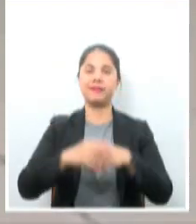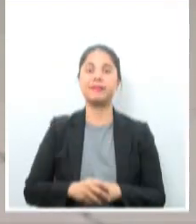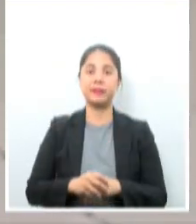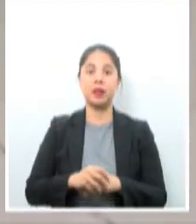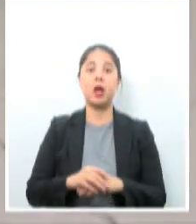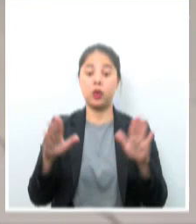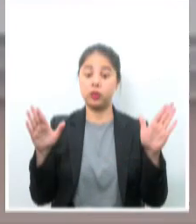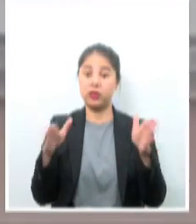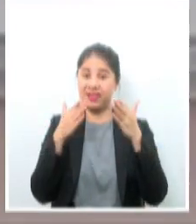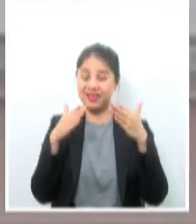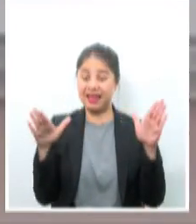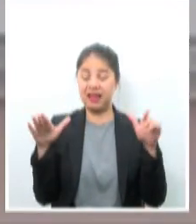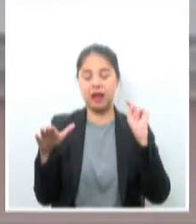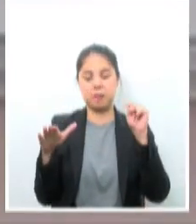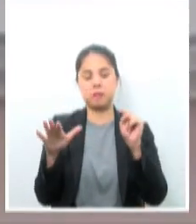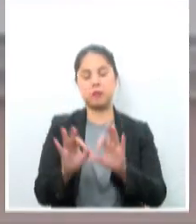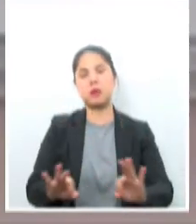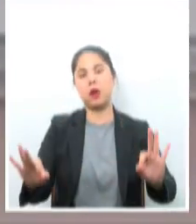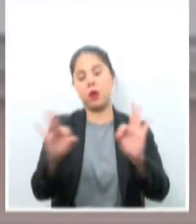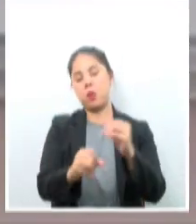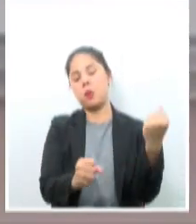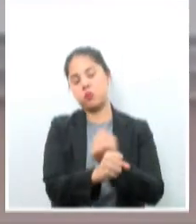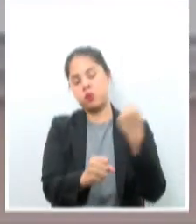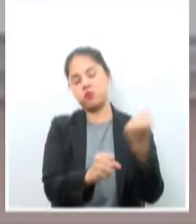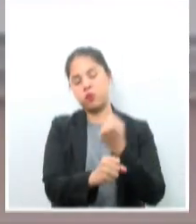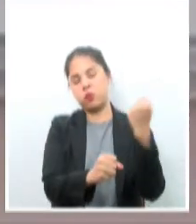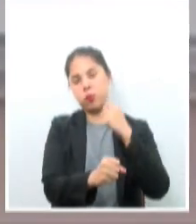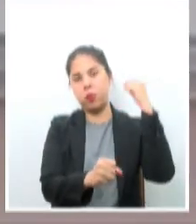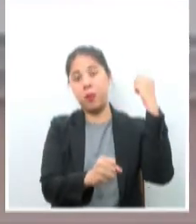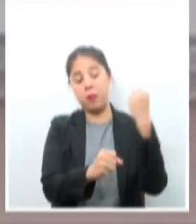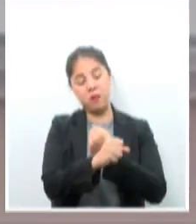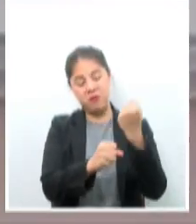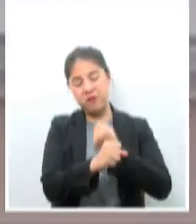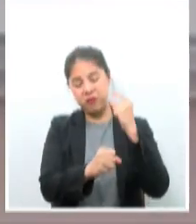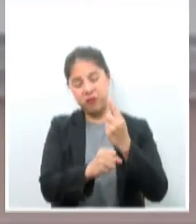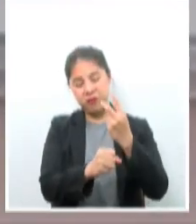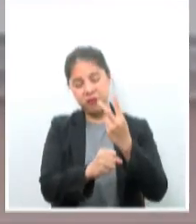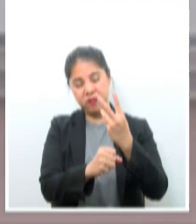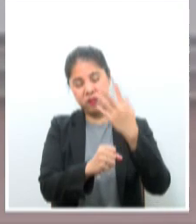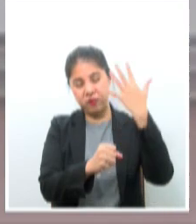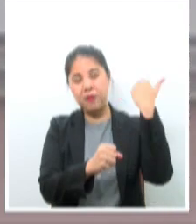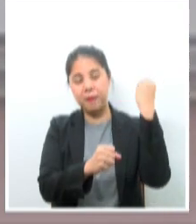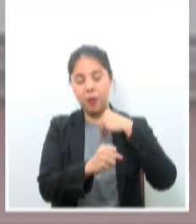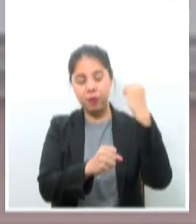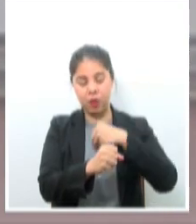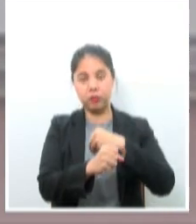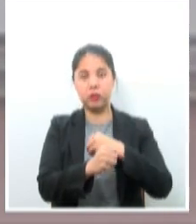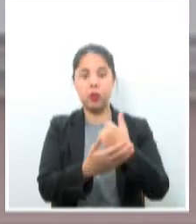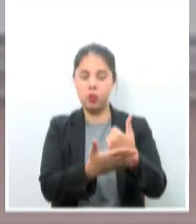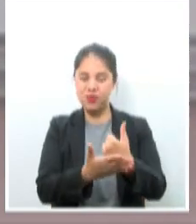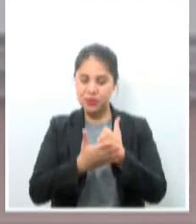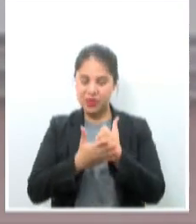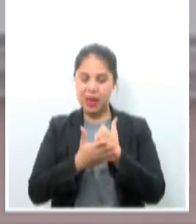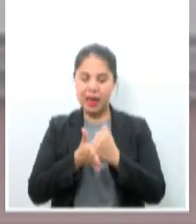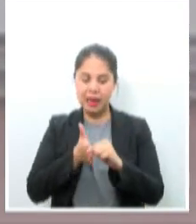ตรีเนี่ยเป็นการฝึกซ้อมในการทำซ้ำๆสิ่งเดิมๆซ้ำๆเพื่อลดข้อผิดพ